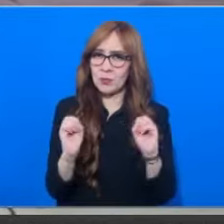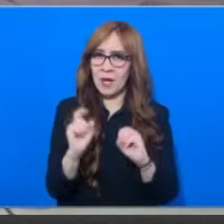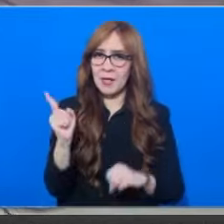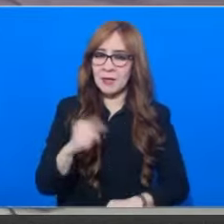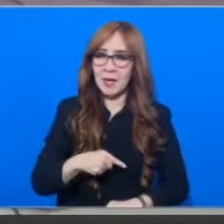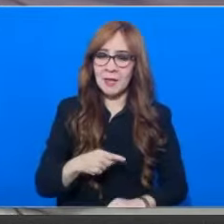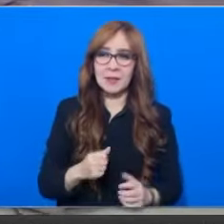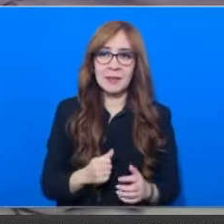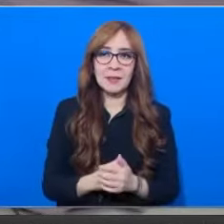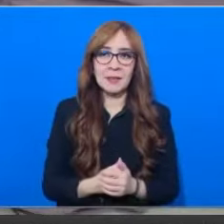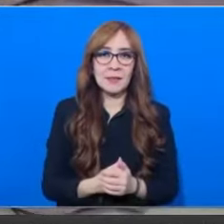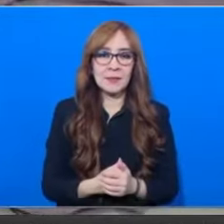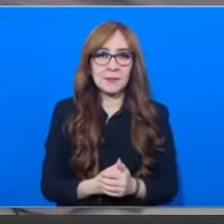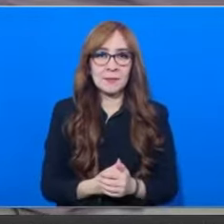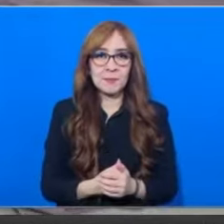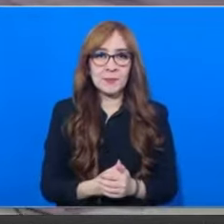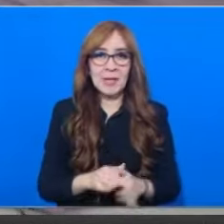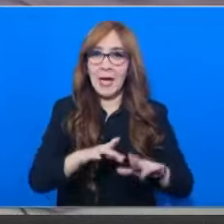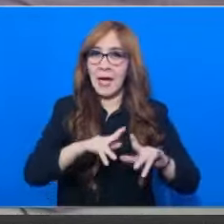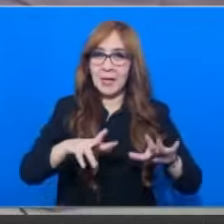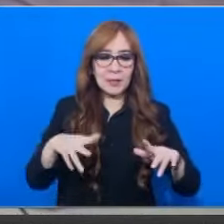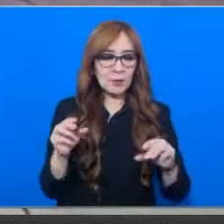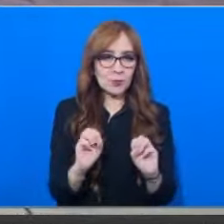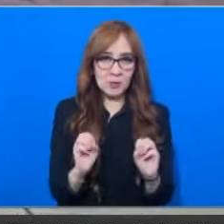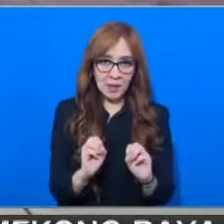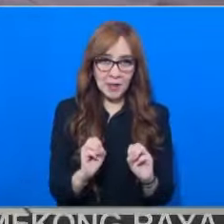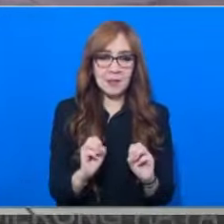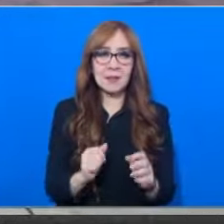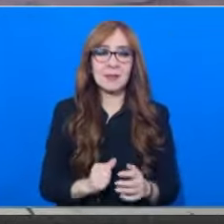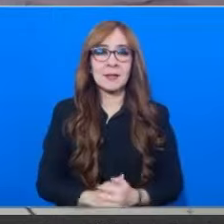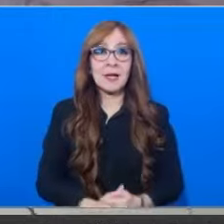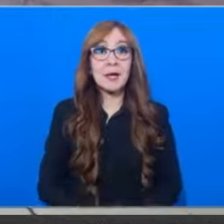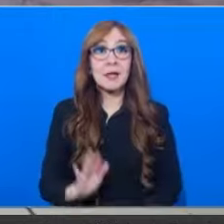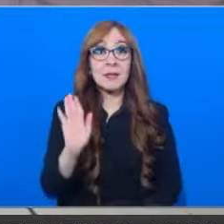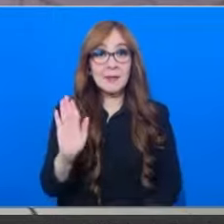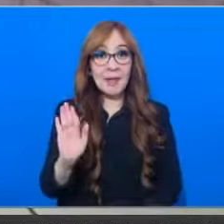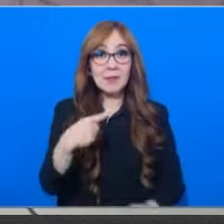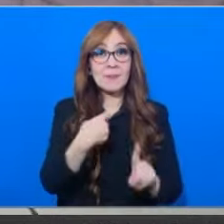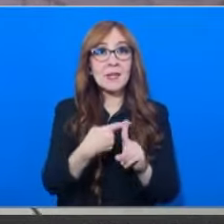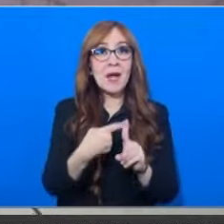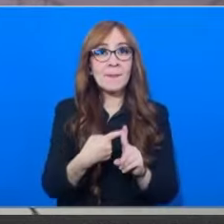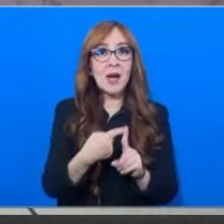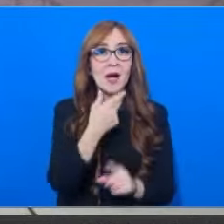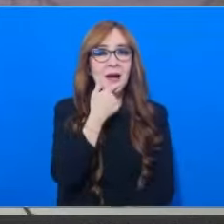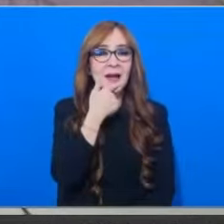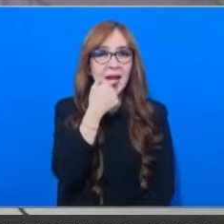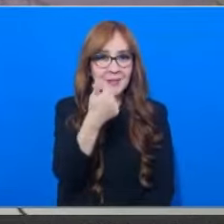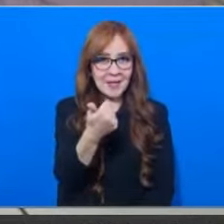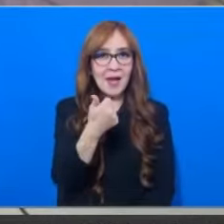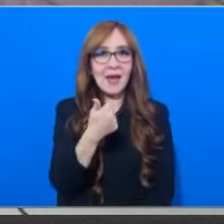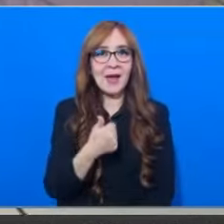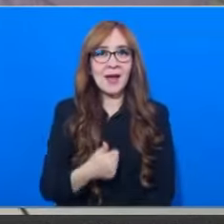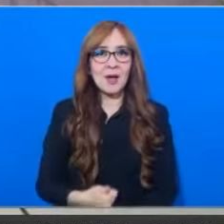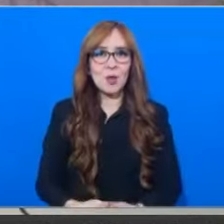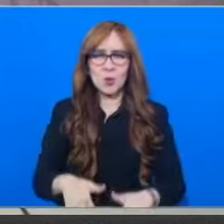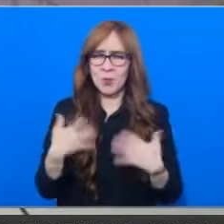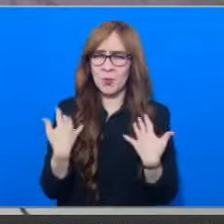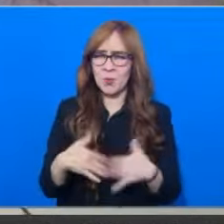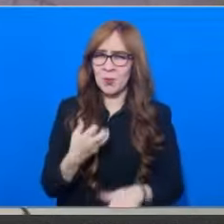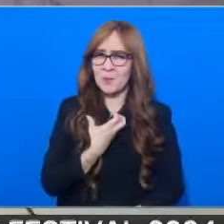ya. Karena tadi kita nggak masukin air sama sekali, tapi nanti akan berair. Sehingga itu akan menambah cita rasa dari sate maranginya. Duh, saya udah nggak sabar nih